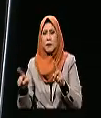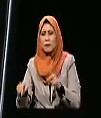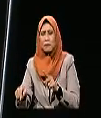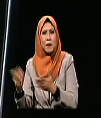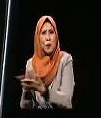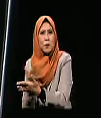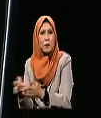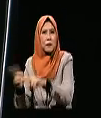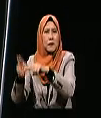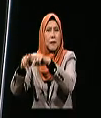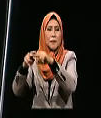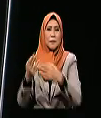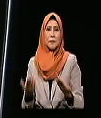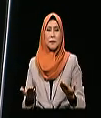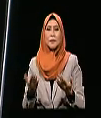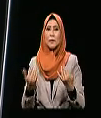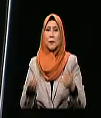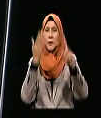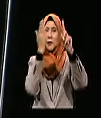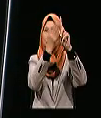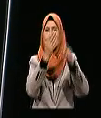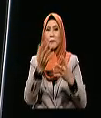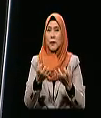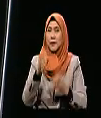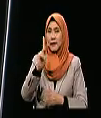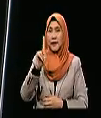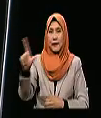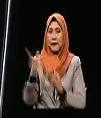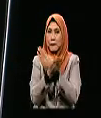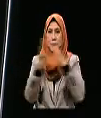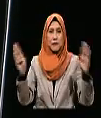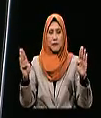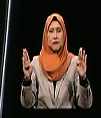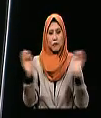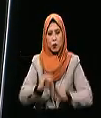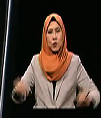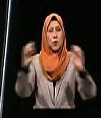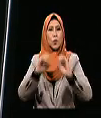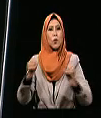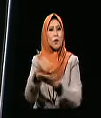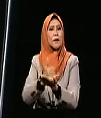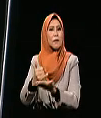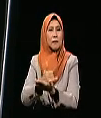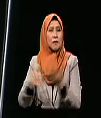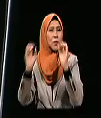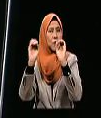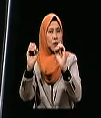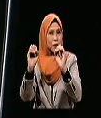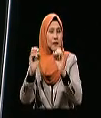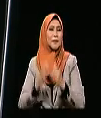seronok sikit. Padahal kita nak letakkan matlamat supaya Kuala Lumpur bebas gelandangan lah pada tahun depan. Sipar gelandangan